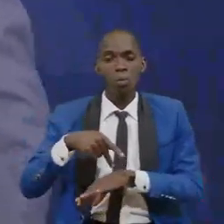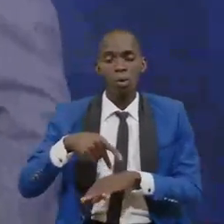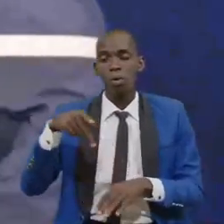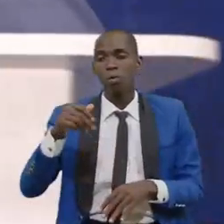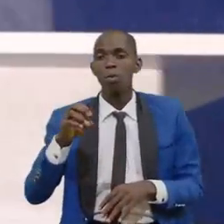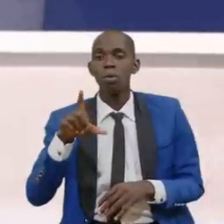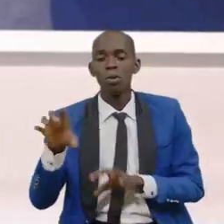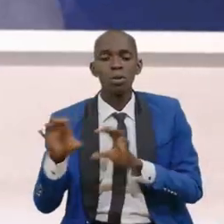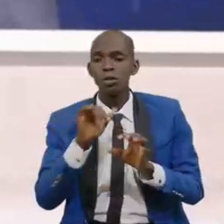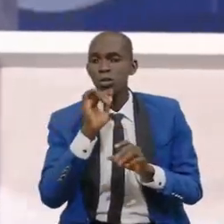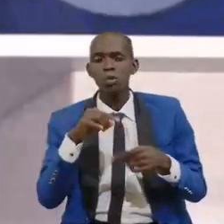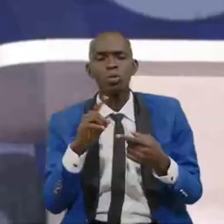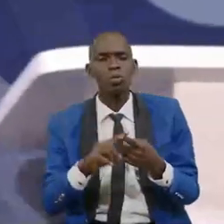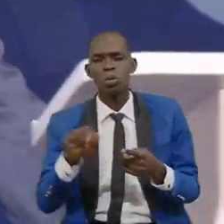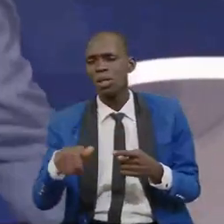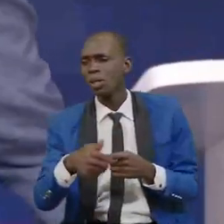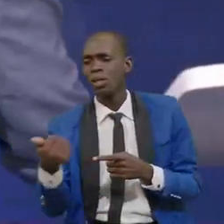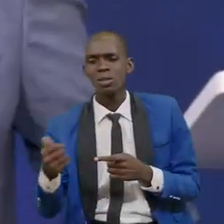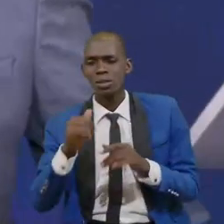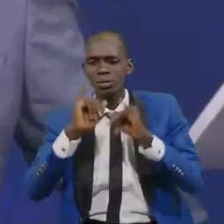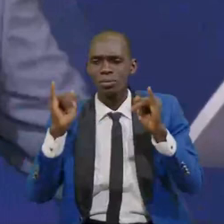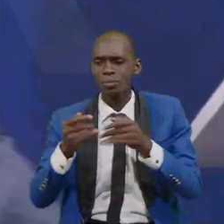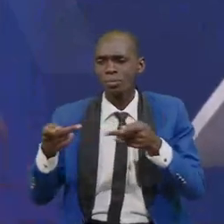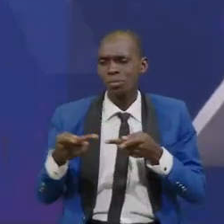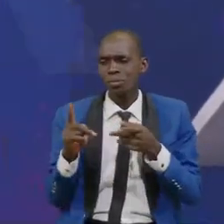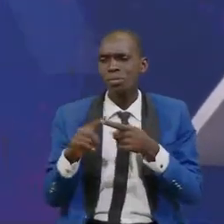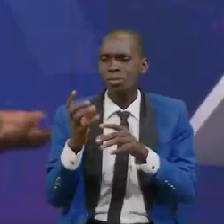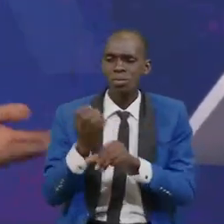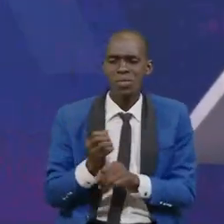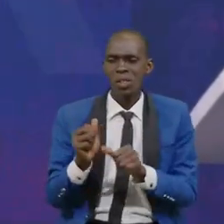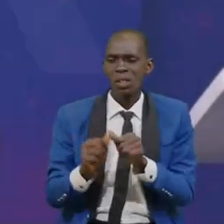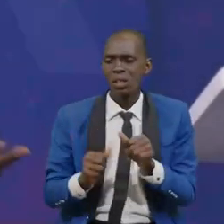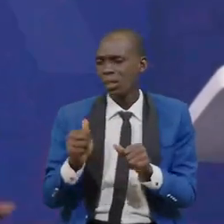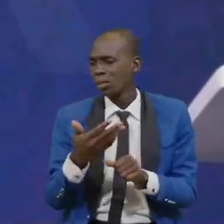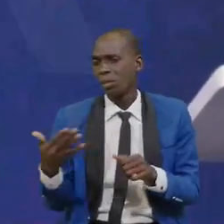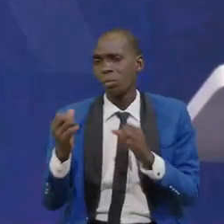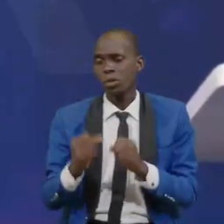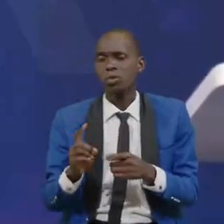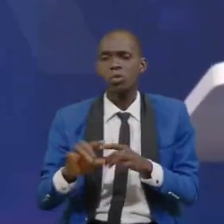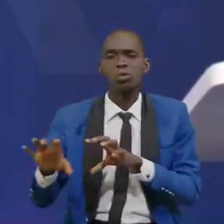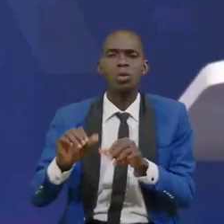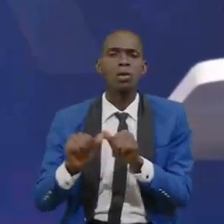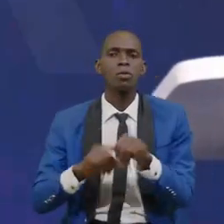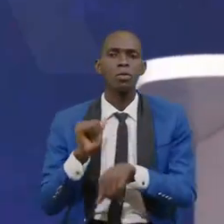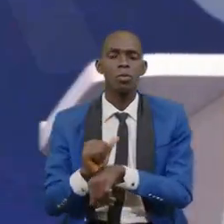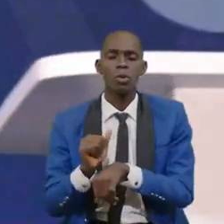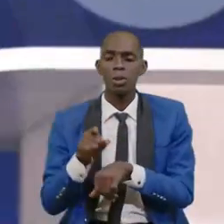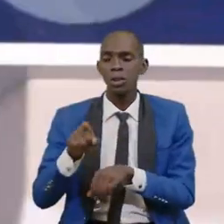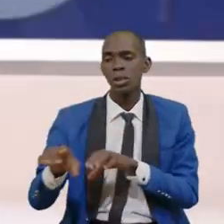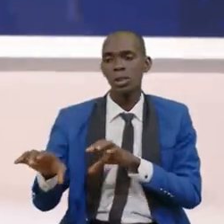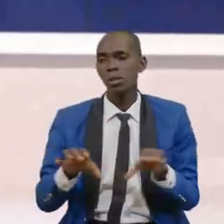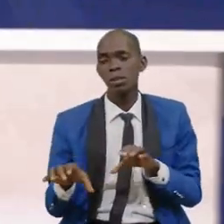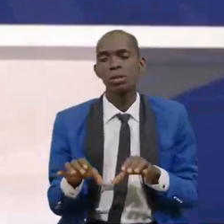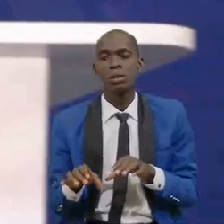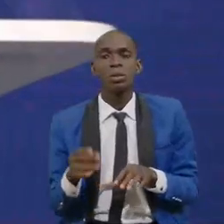L'apôtre n'est pas allé vers une puissance derrière quelque part, pour faire ce qu'il faisait. Si tu es comme ça, tu dois faire comme ce qu'ils ont